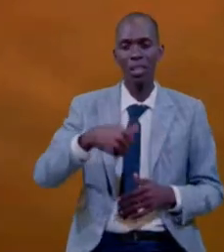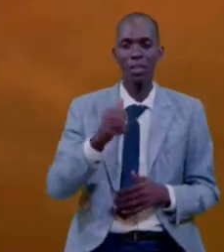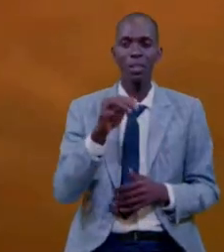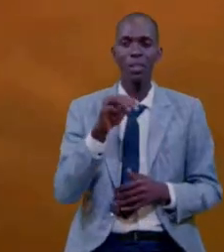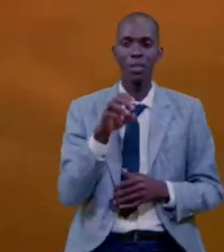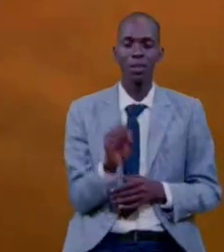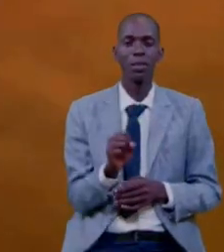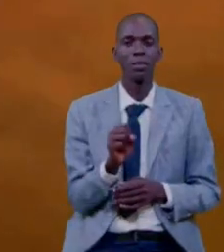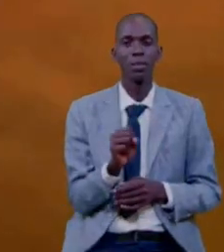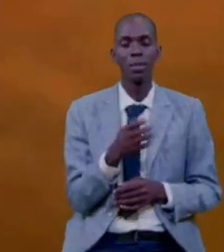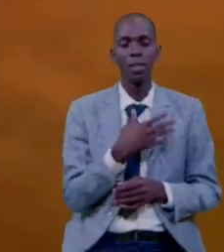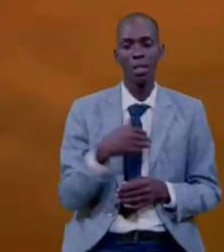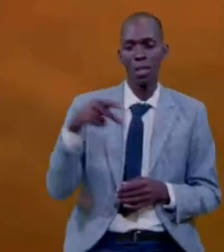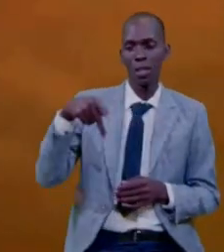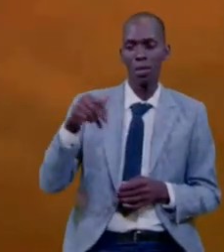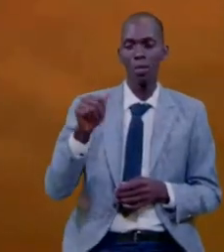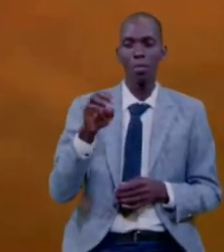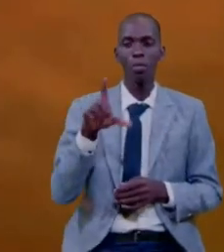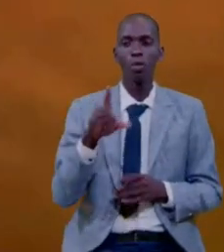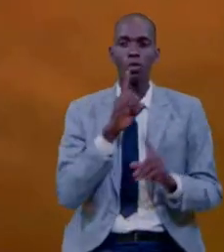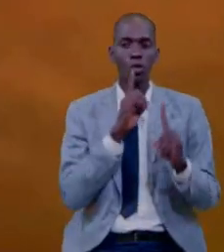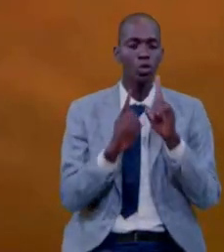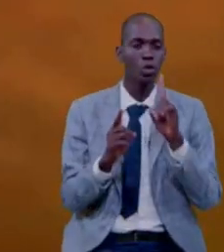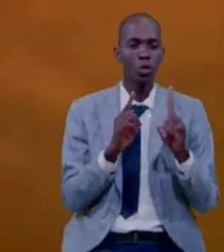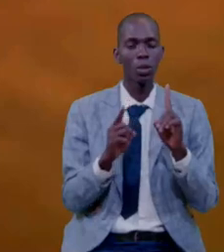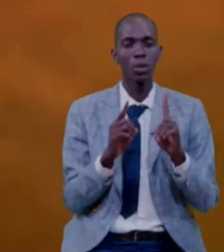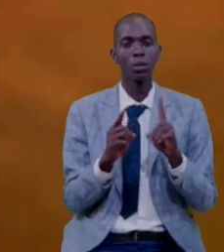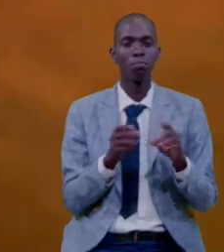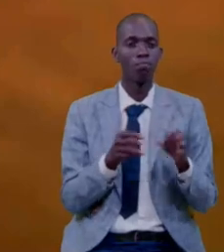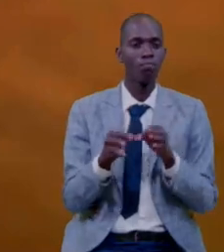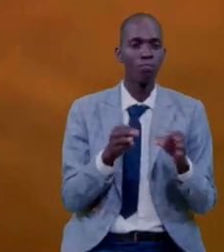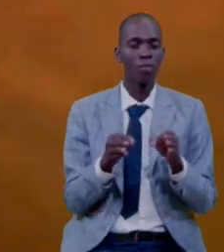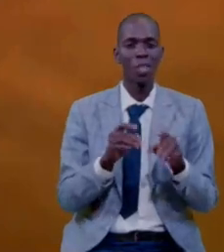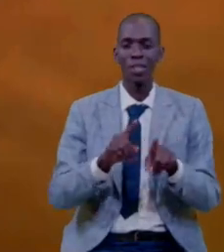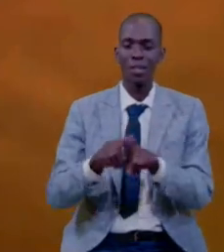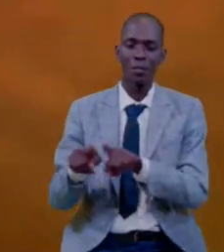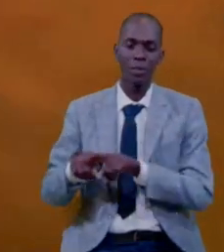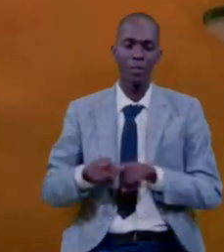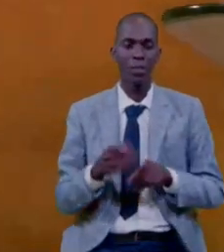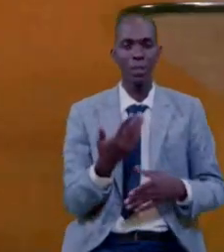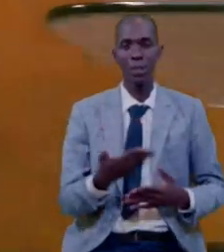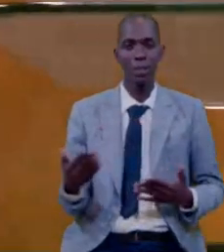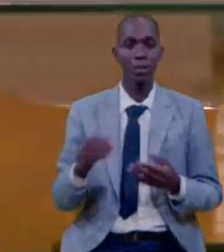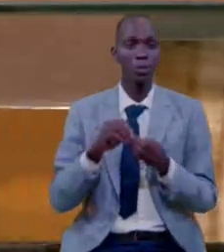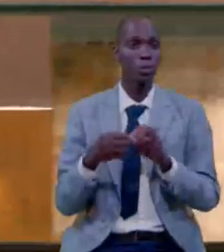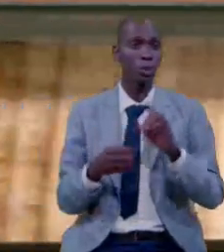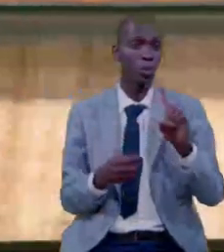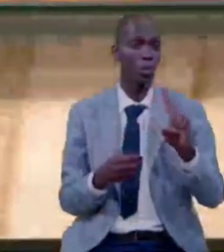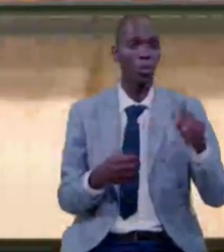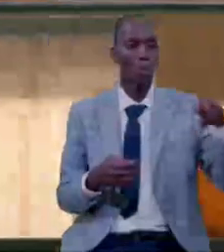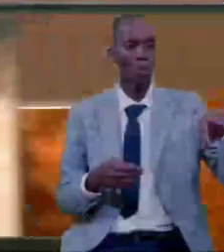Paul parlaient en soulignant de différents thèmes. Numéro 1,